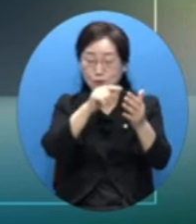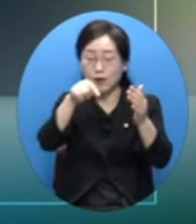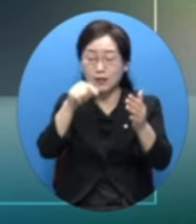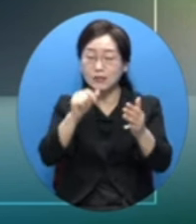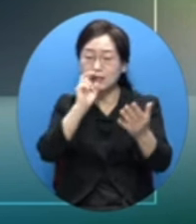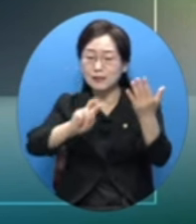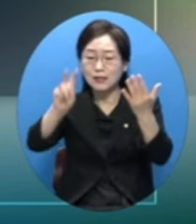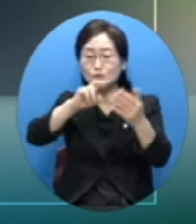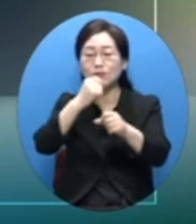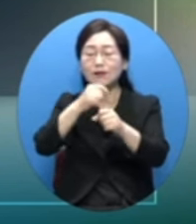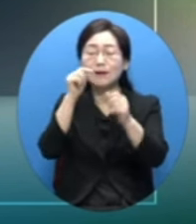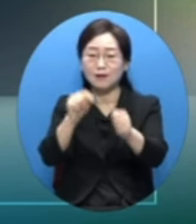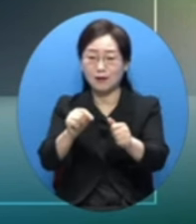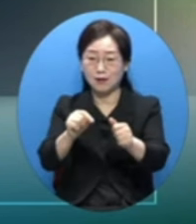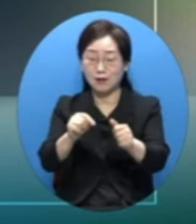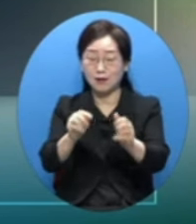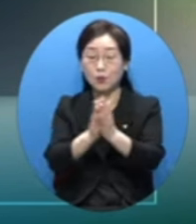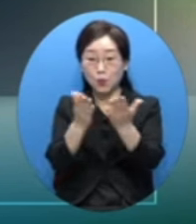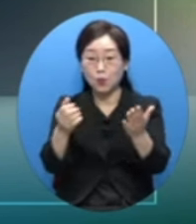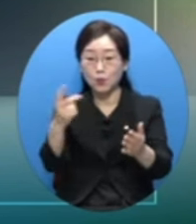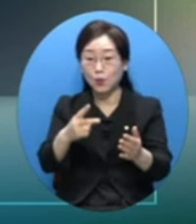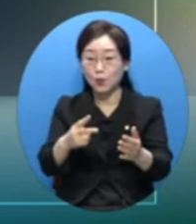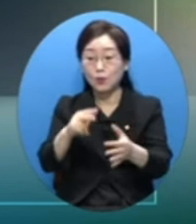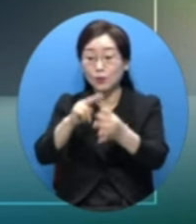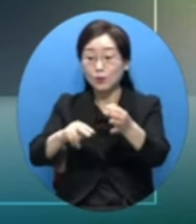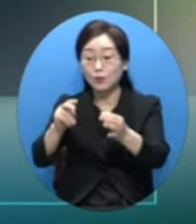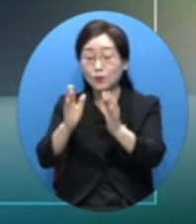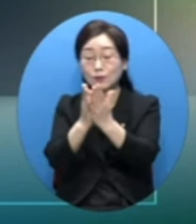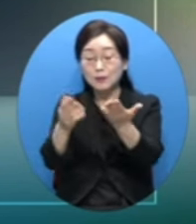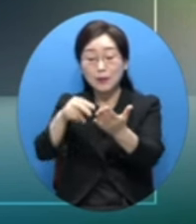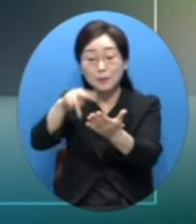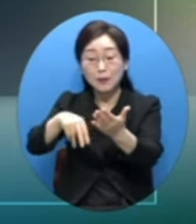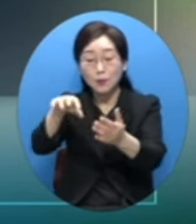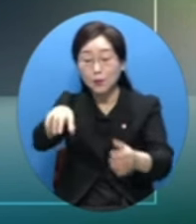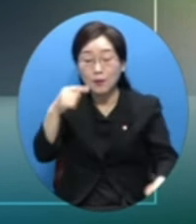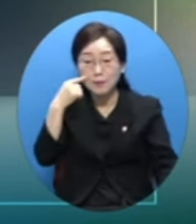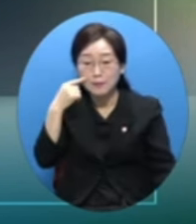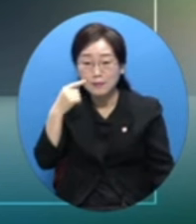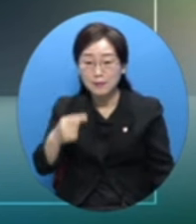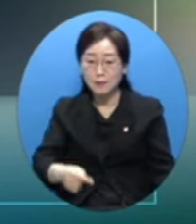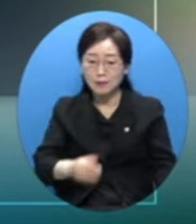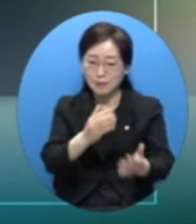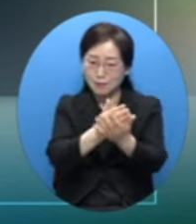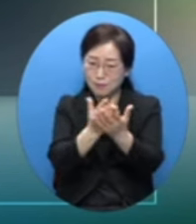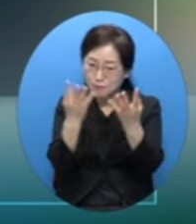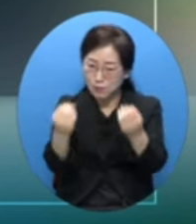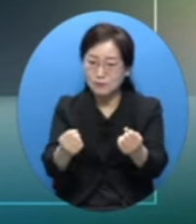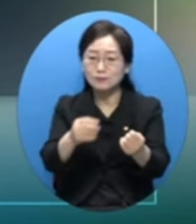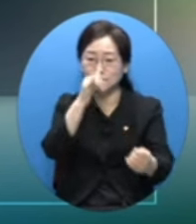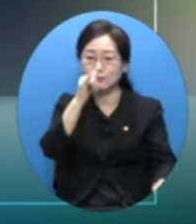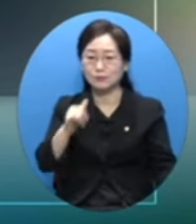하는 책도 내시고 우리 서점에 가면 여러 책이 이분이 출간한 데 지은 책이 나와 있는데